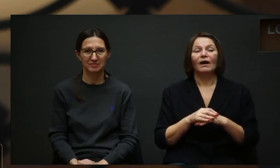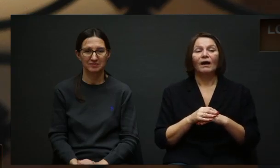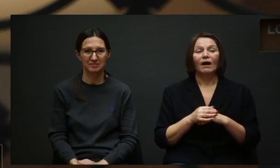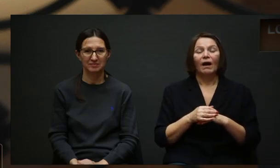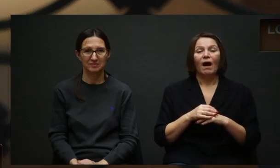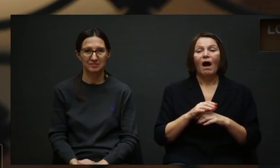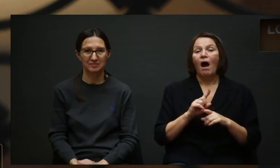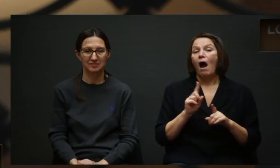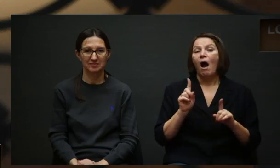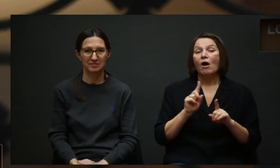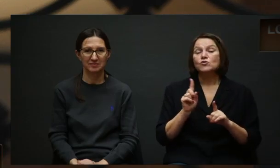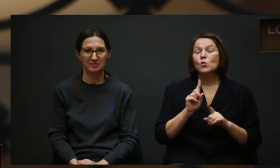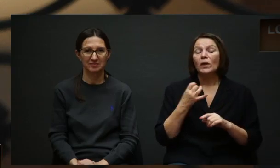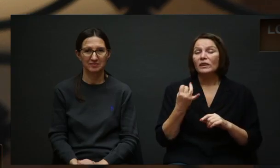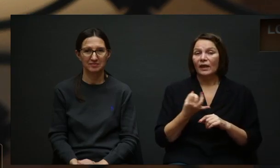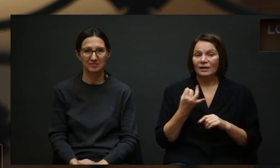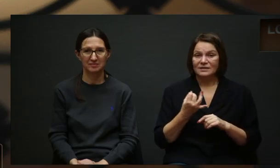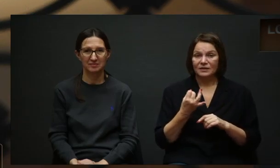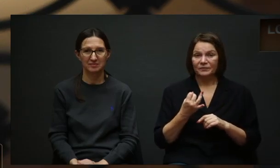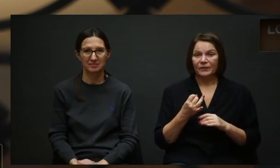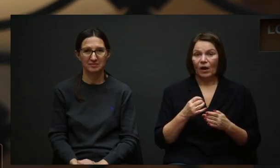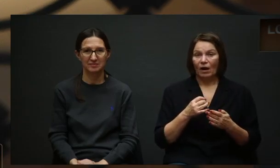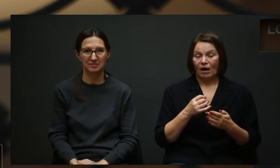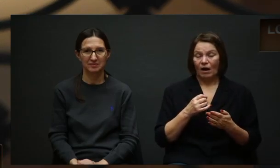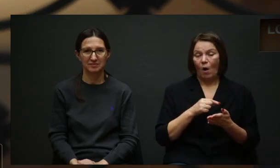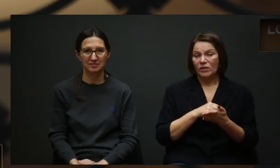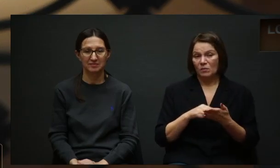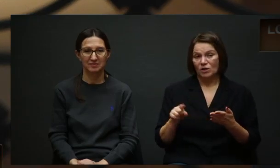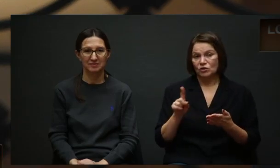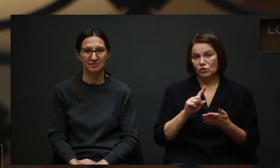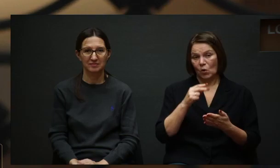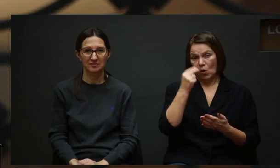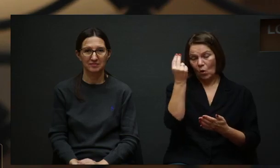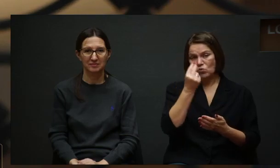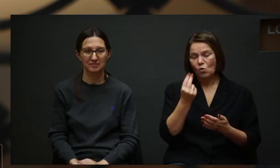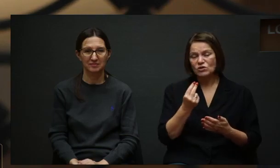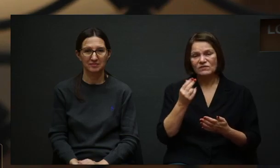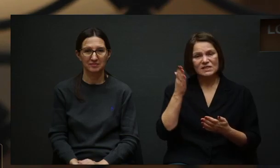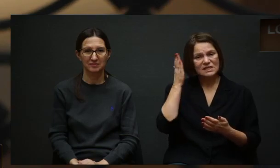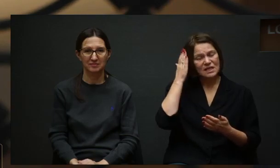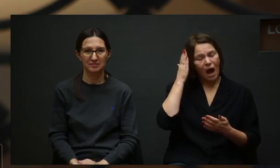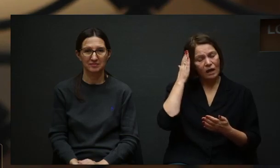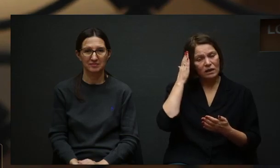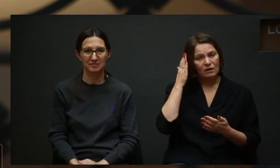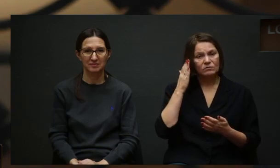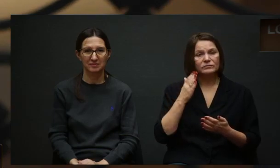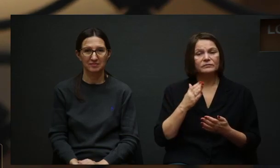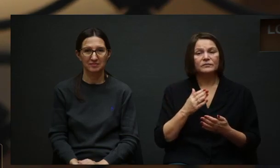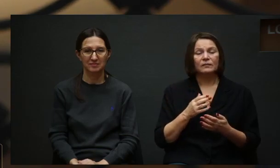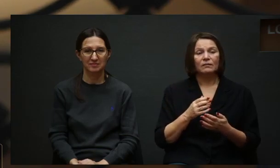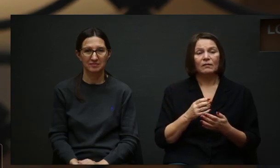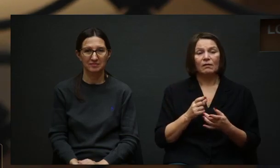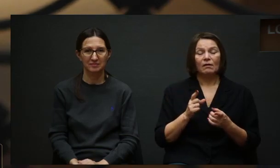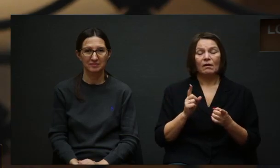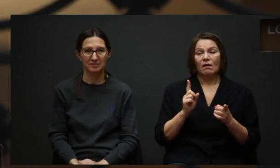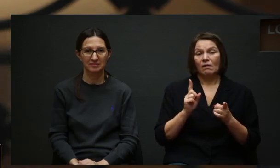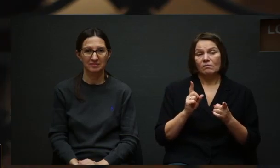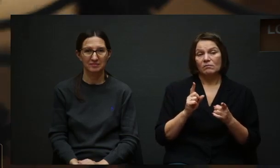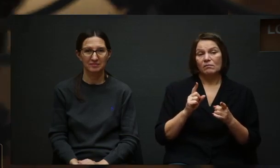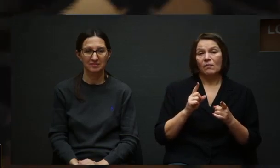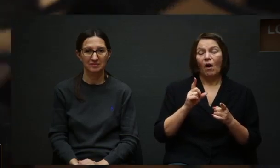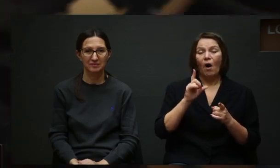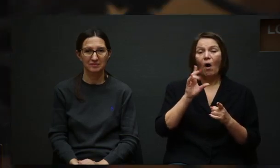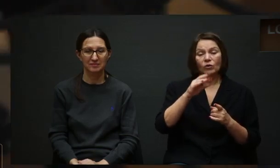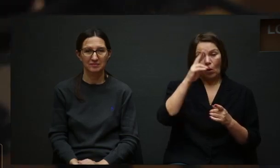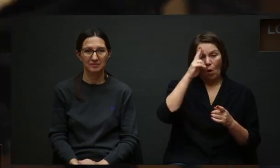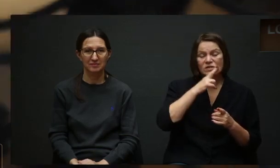кажется, интересно отметить, что вот художественное знание как таковое, оно вот так непосредственно от